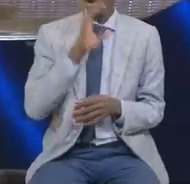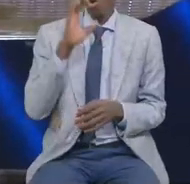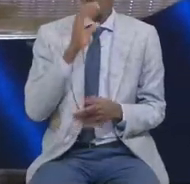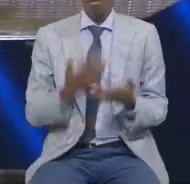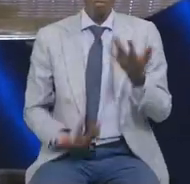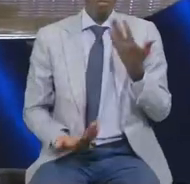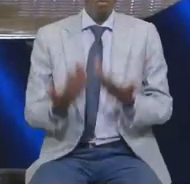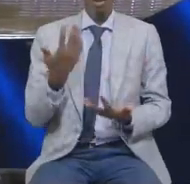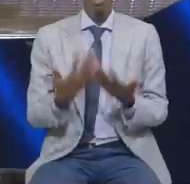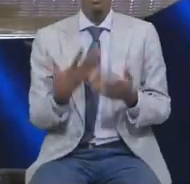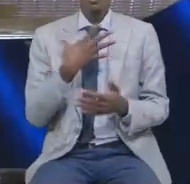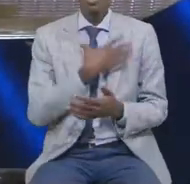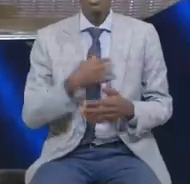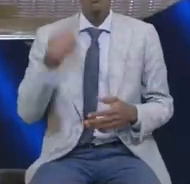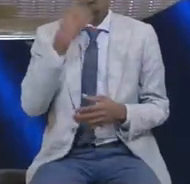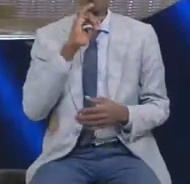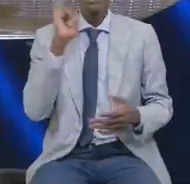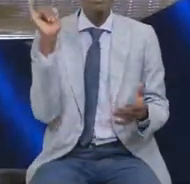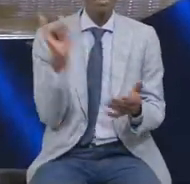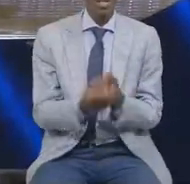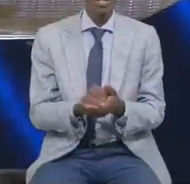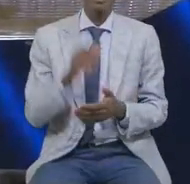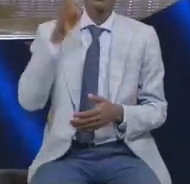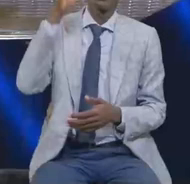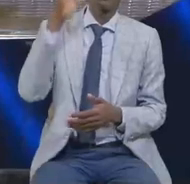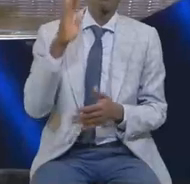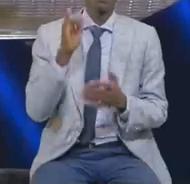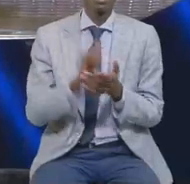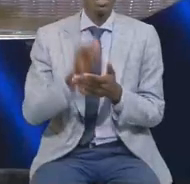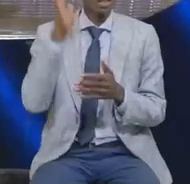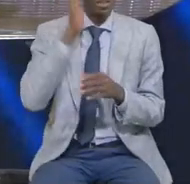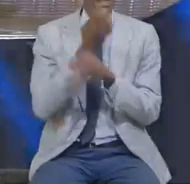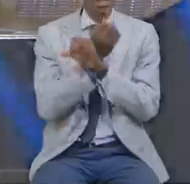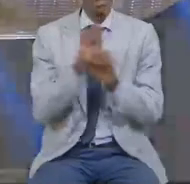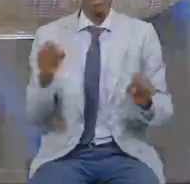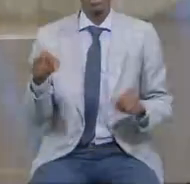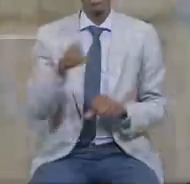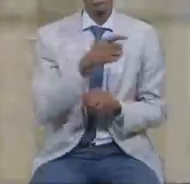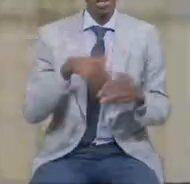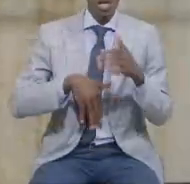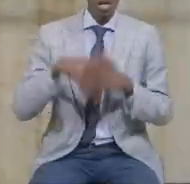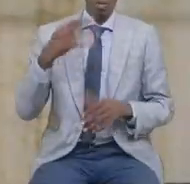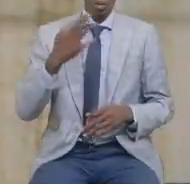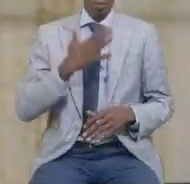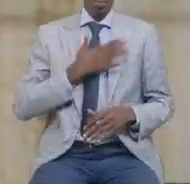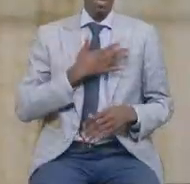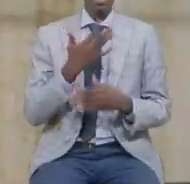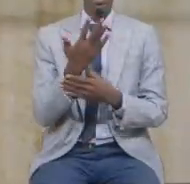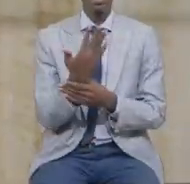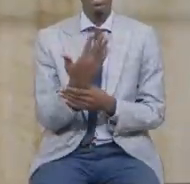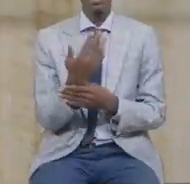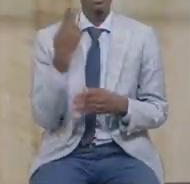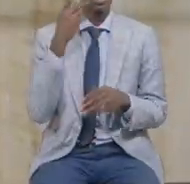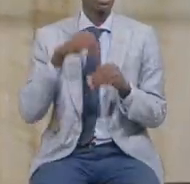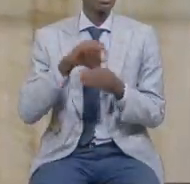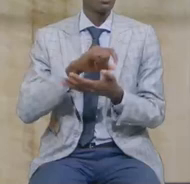Et quel est le Dieu qui vous délivrera de ma main? Verset